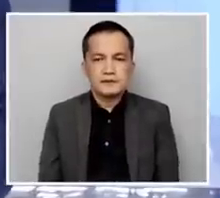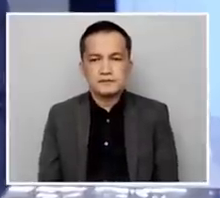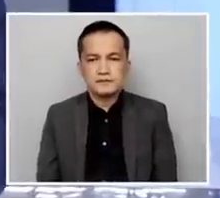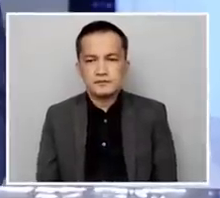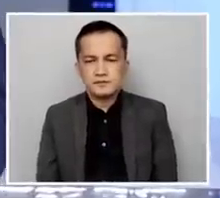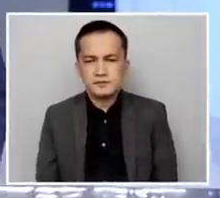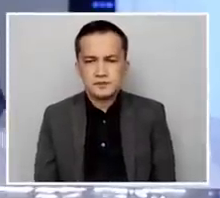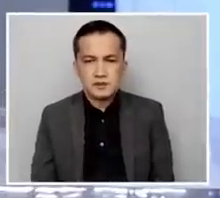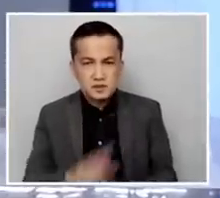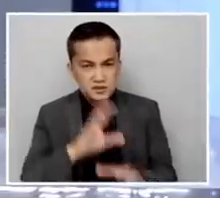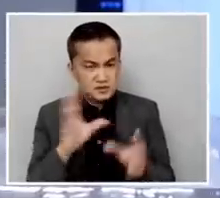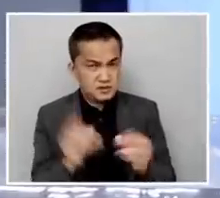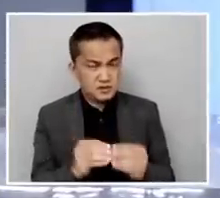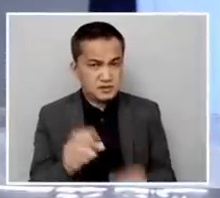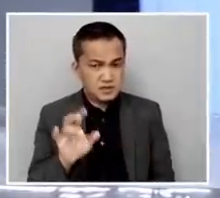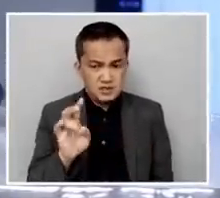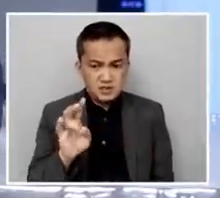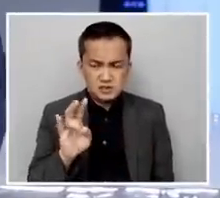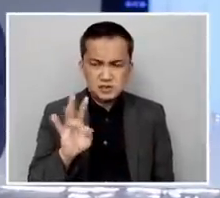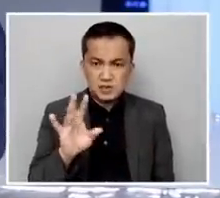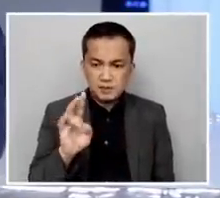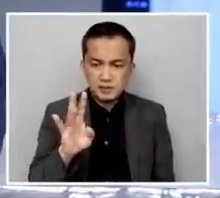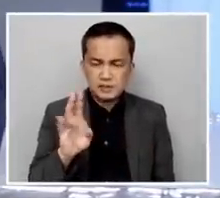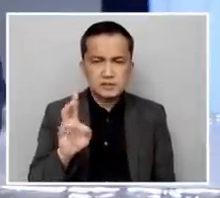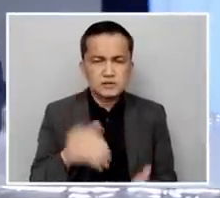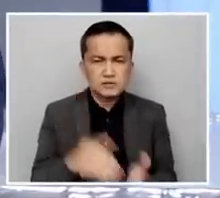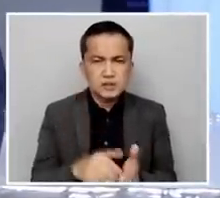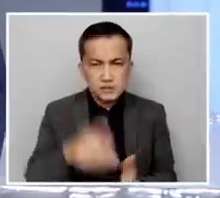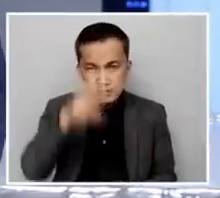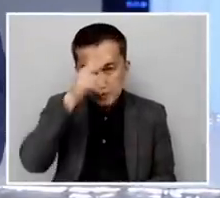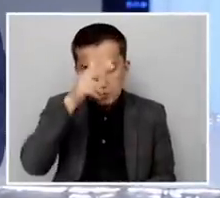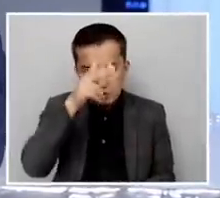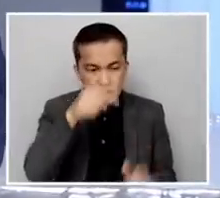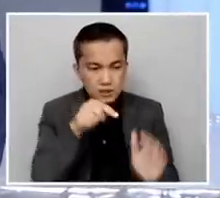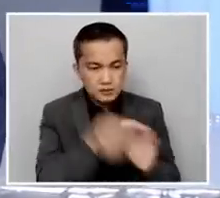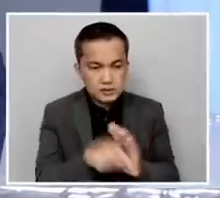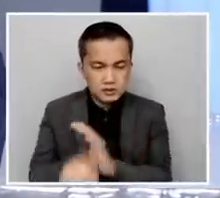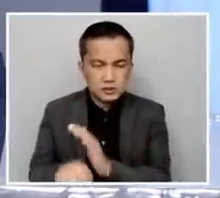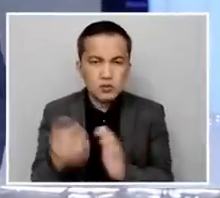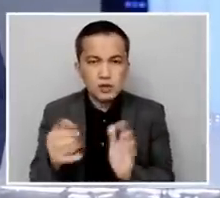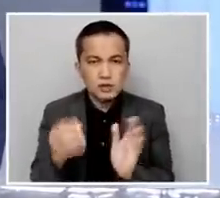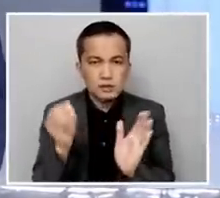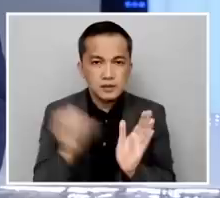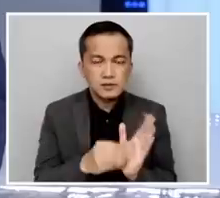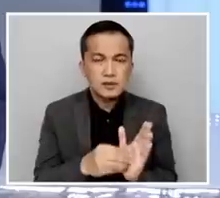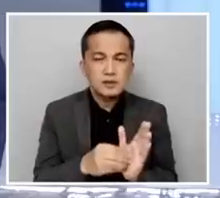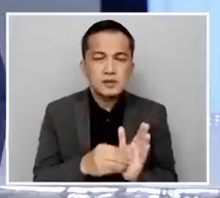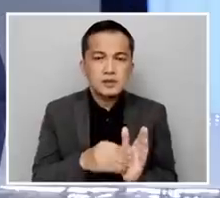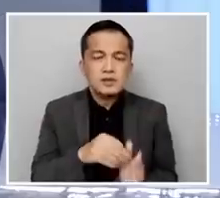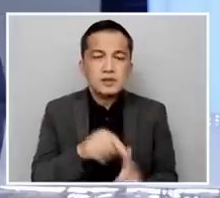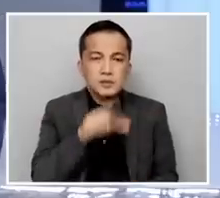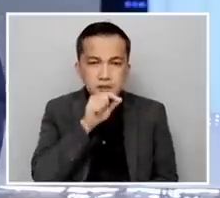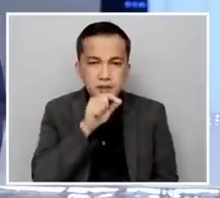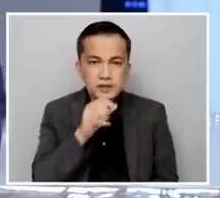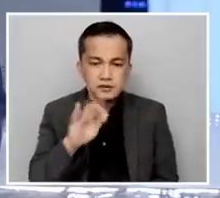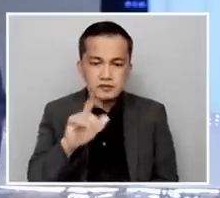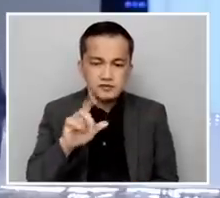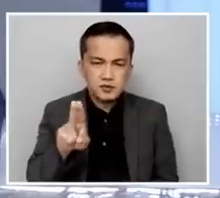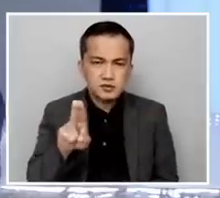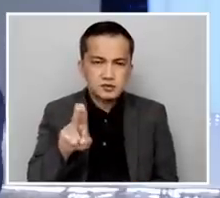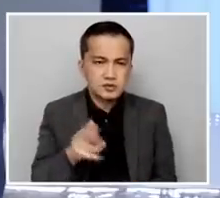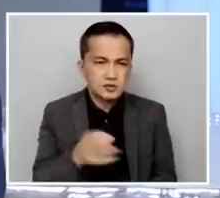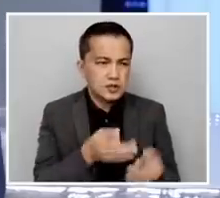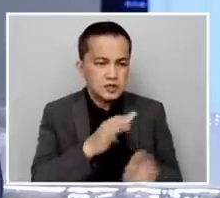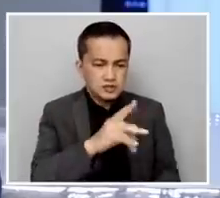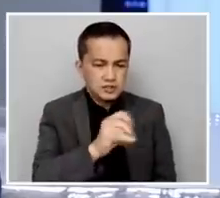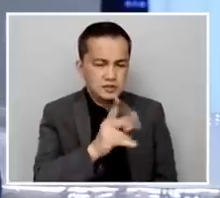Abot sa 17,000 manok ang pinatay matapos maitala ang bird flu outbreak sa isang poultry farm sa Santa